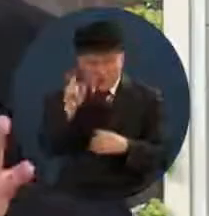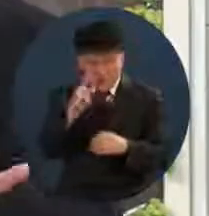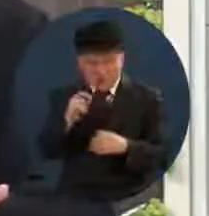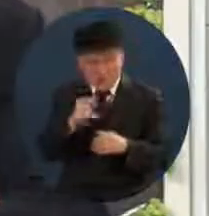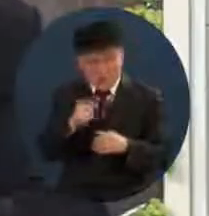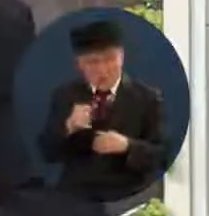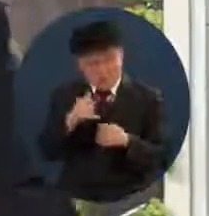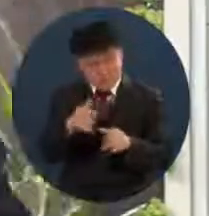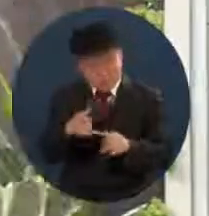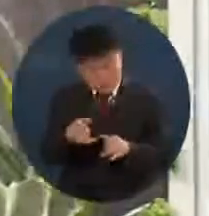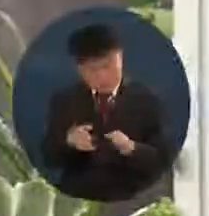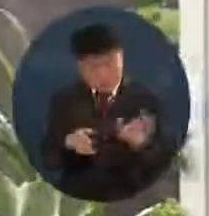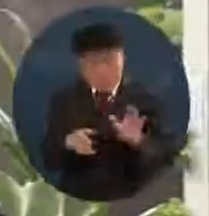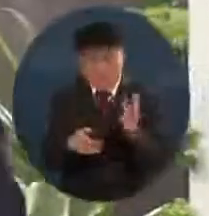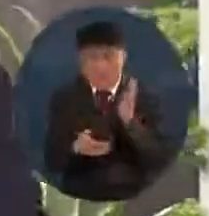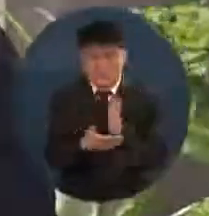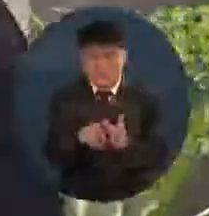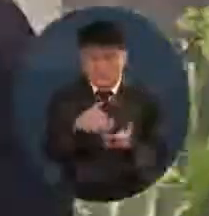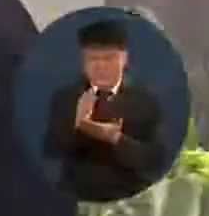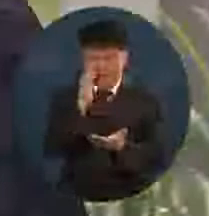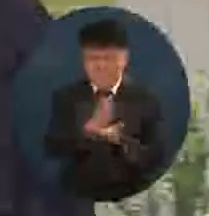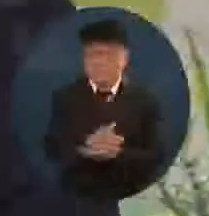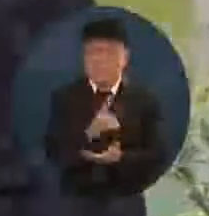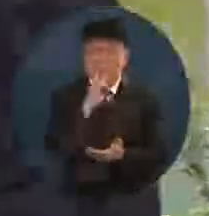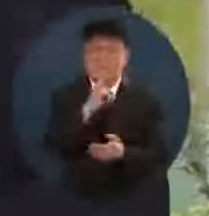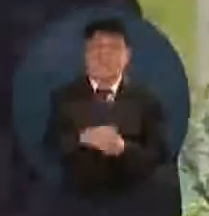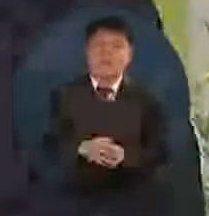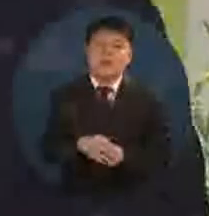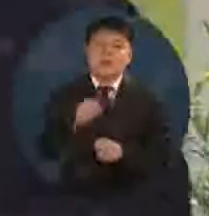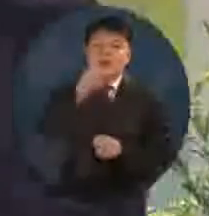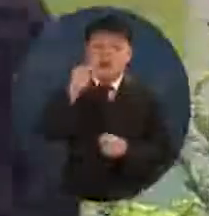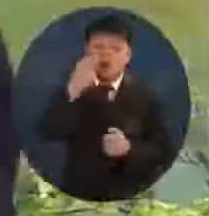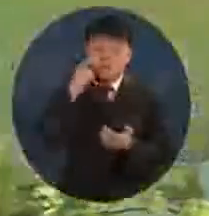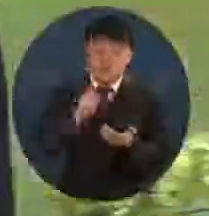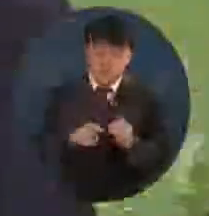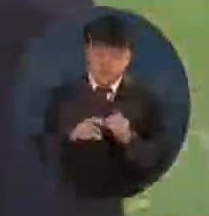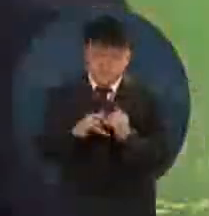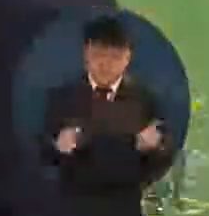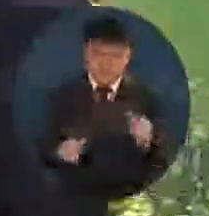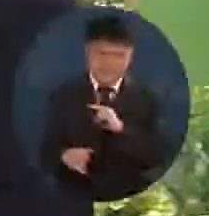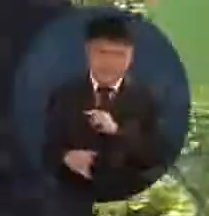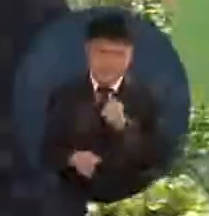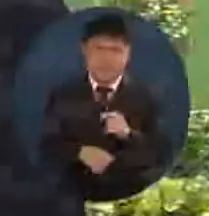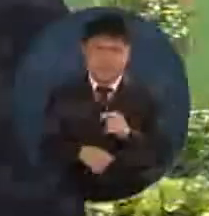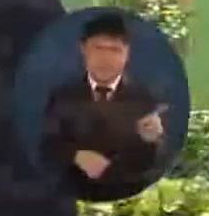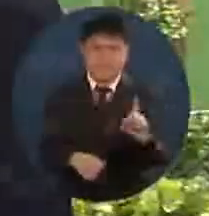내쫓냐. 그냥 놔두자 했는데 그 달을 발견한 사람이 이름을 또 뭐라고 짓느냐.